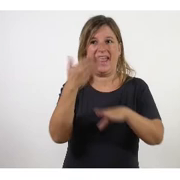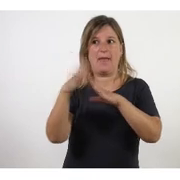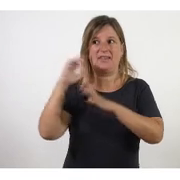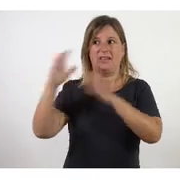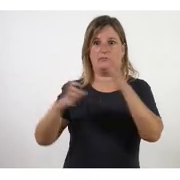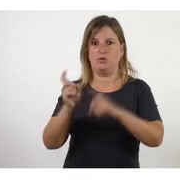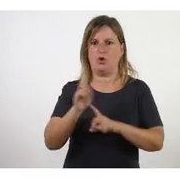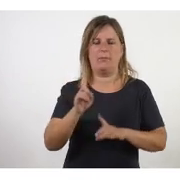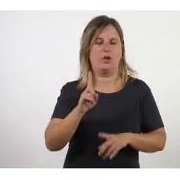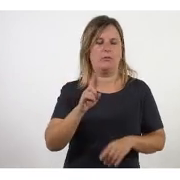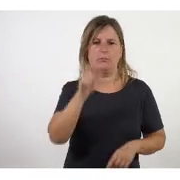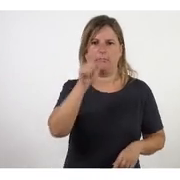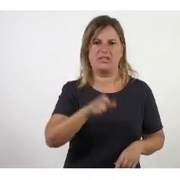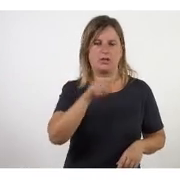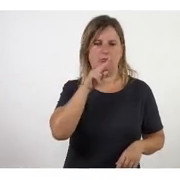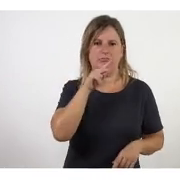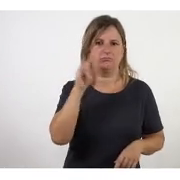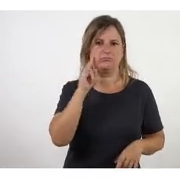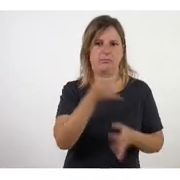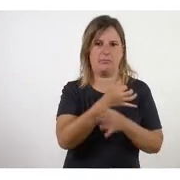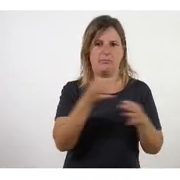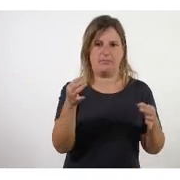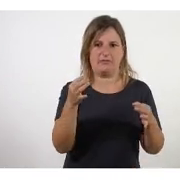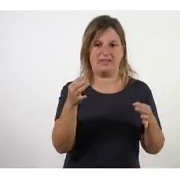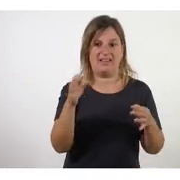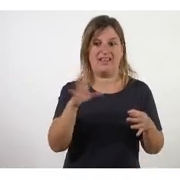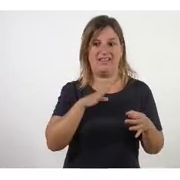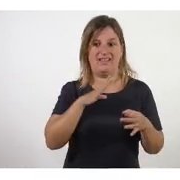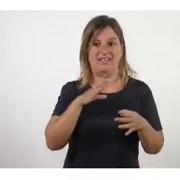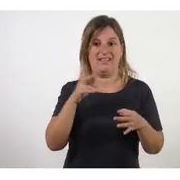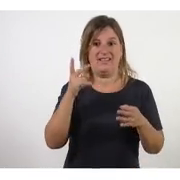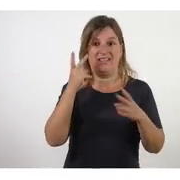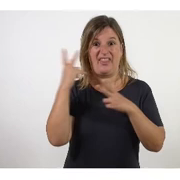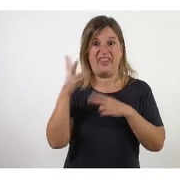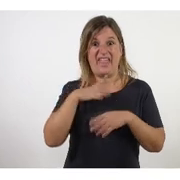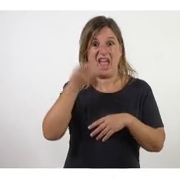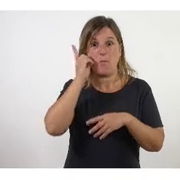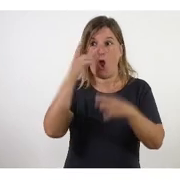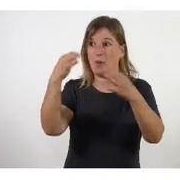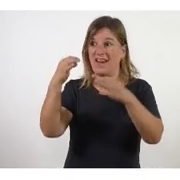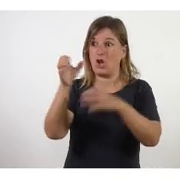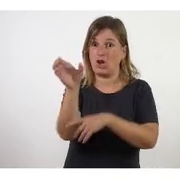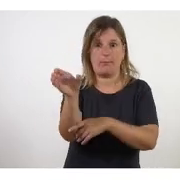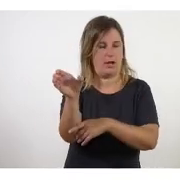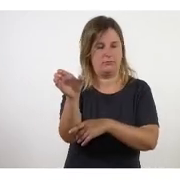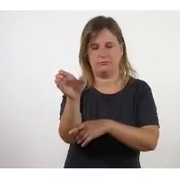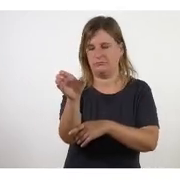la persona se sent fantàstic. Amb el microambient del mòbil, amb això d'aquí, no s'hagués sentit absolutament